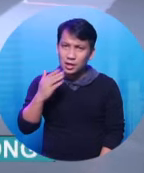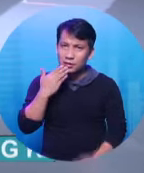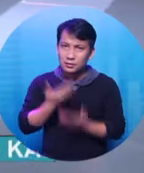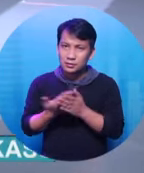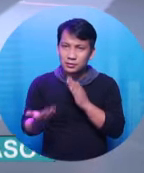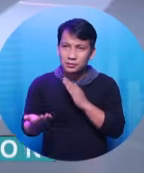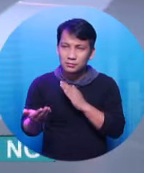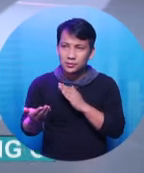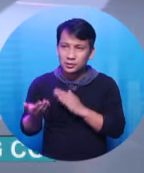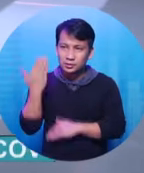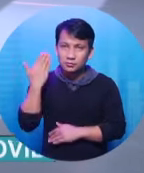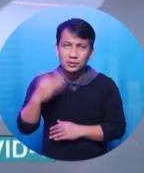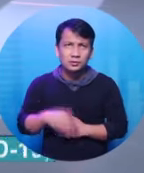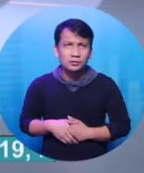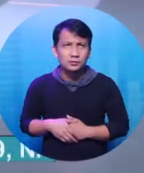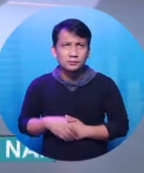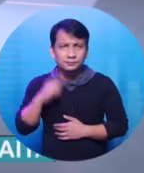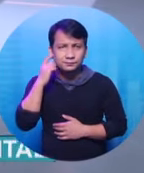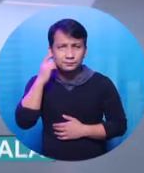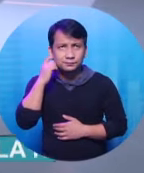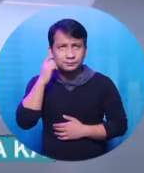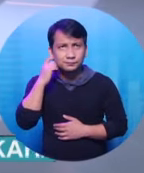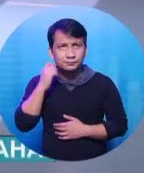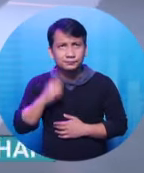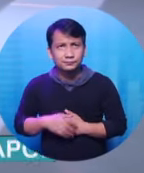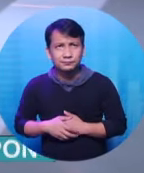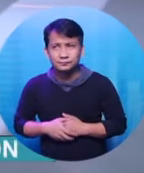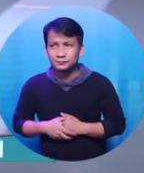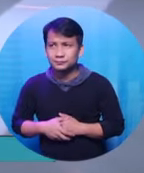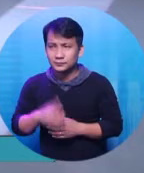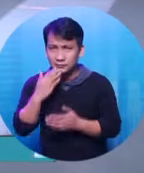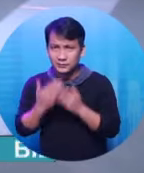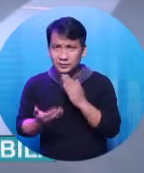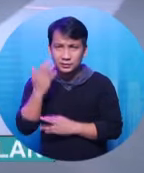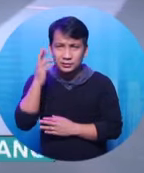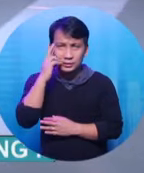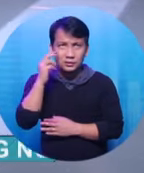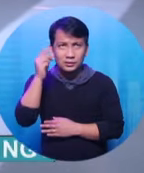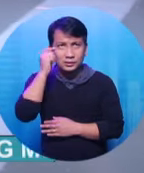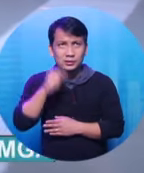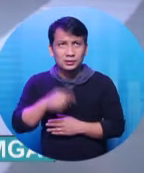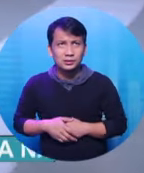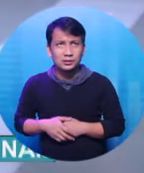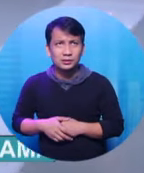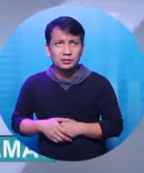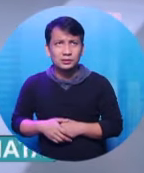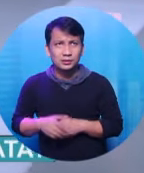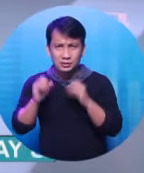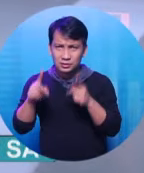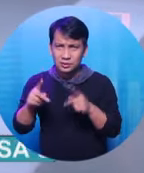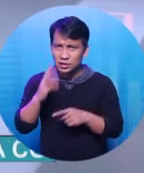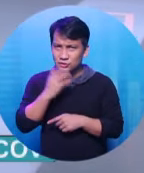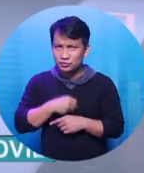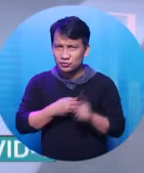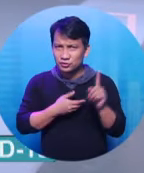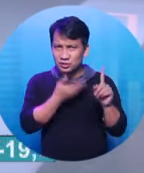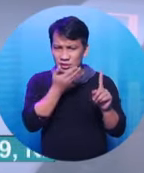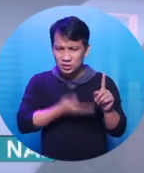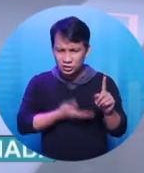magandang maga po. Hi, Sir Rafi. Good morning. Okay, sino po